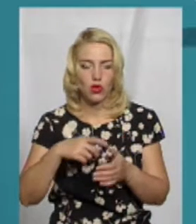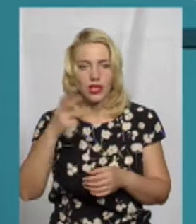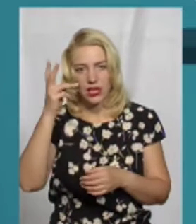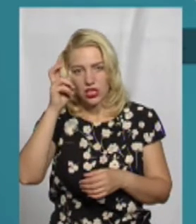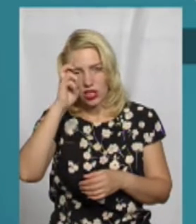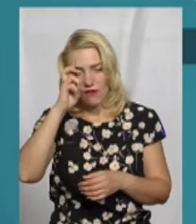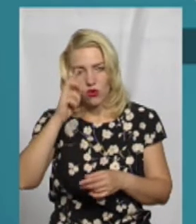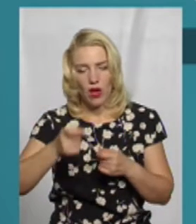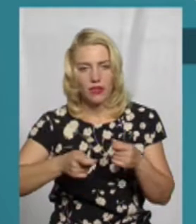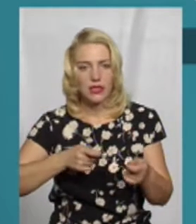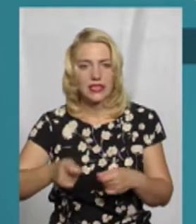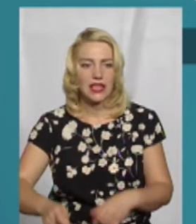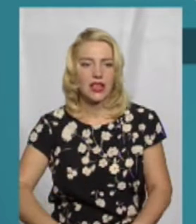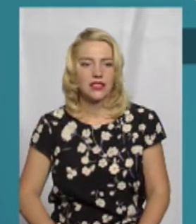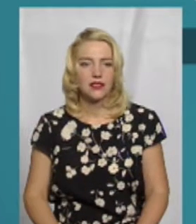що.